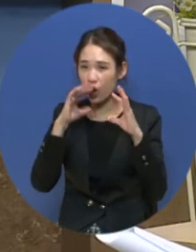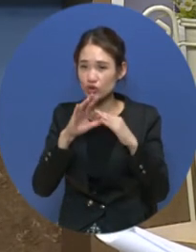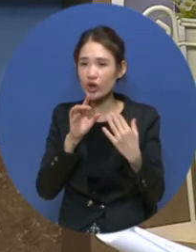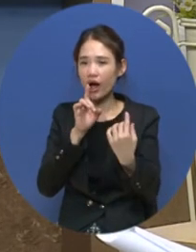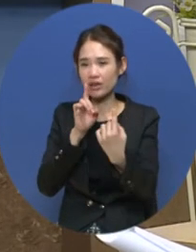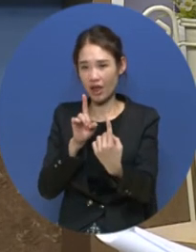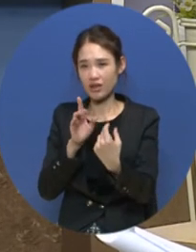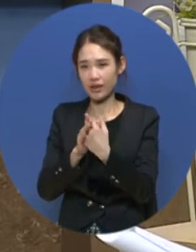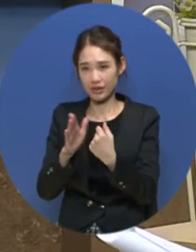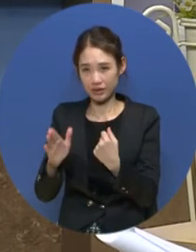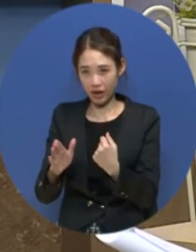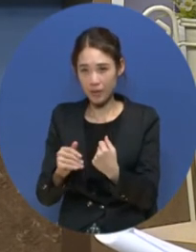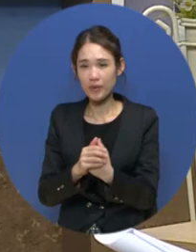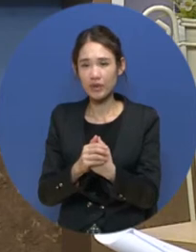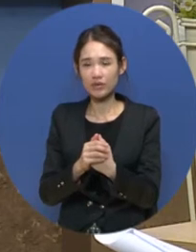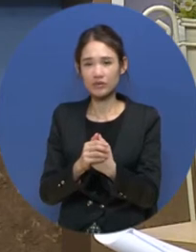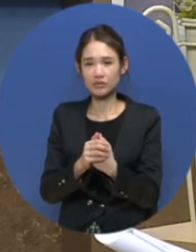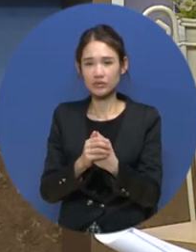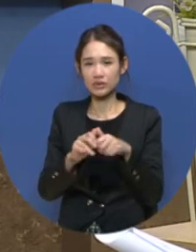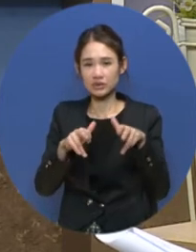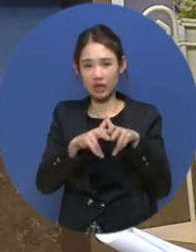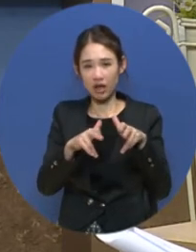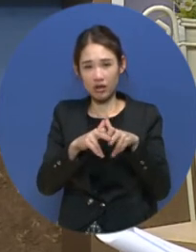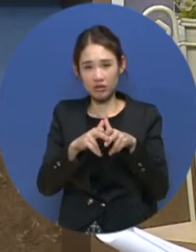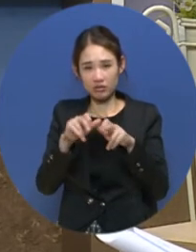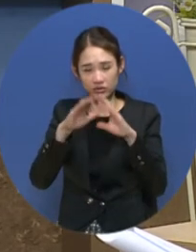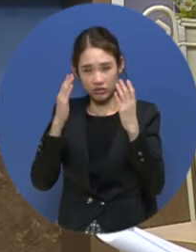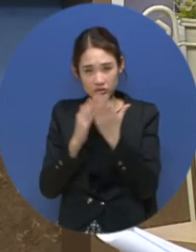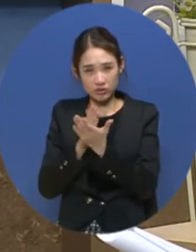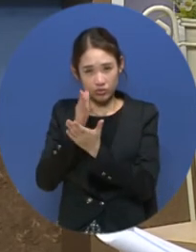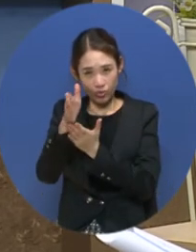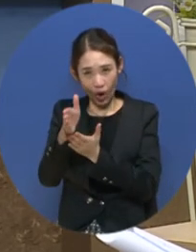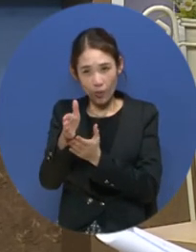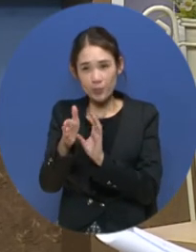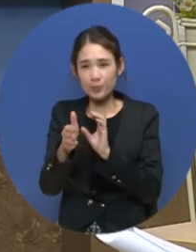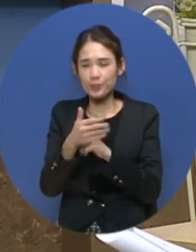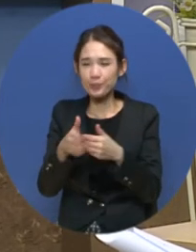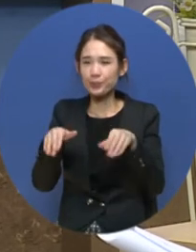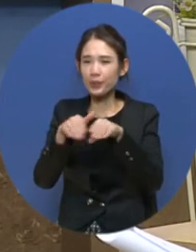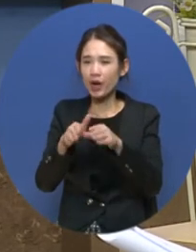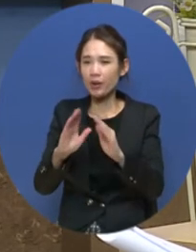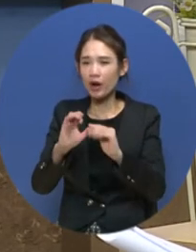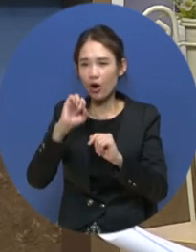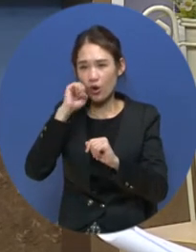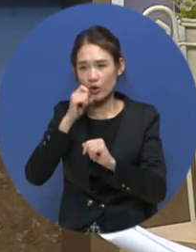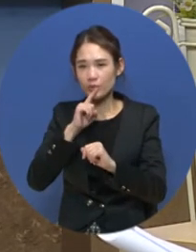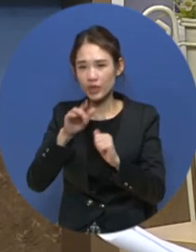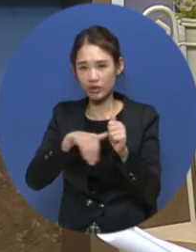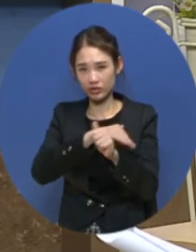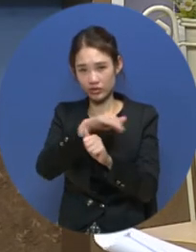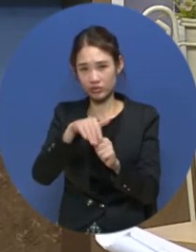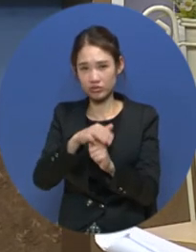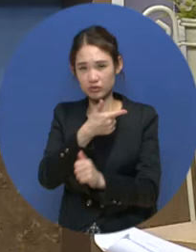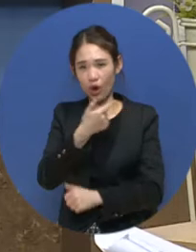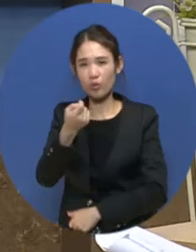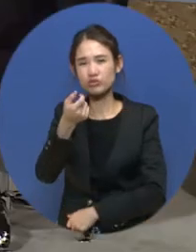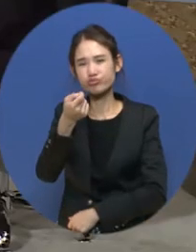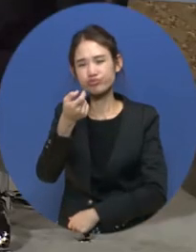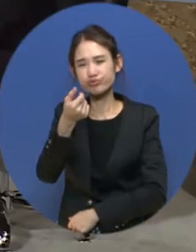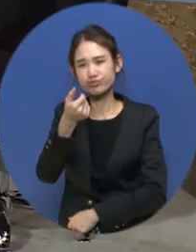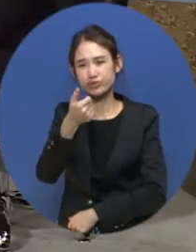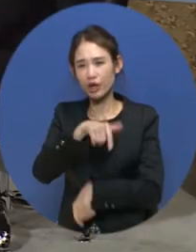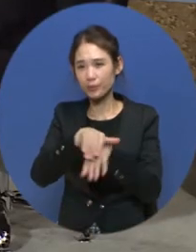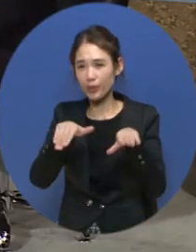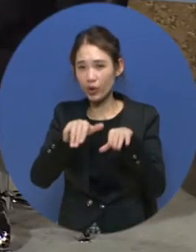하다 보니까 네. 그 장애를 전문으로 하는 가정 어린이집 따로 있기는 좀 어려운 상황이다. 특수수지 그거는